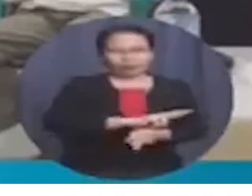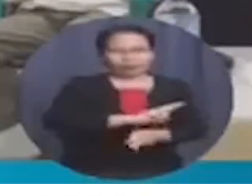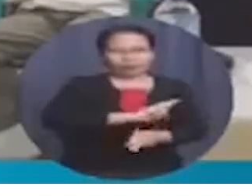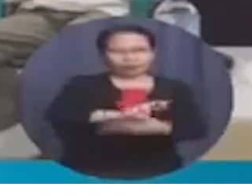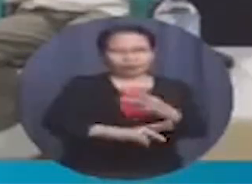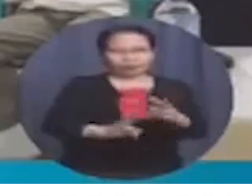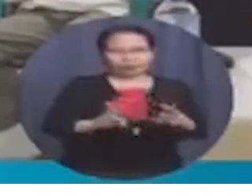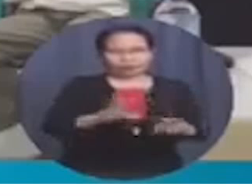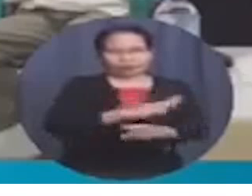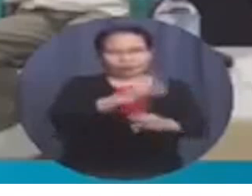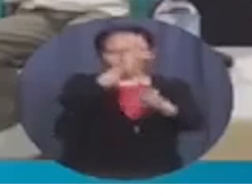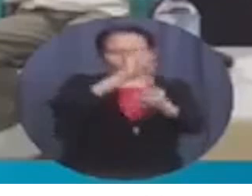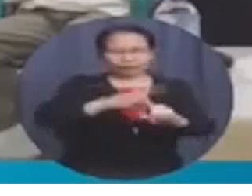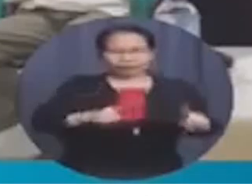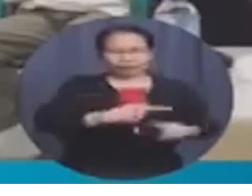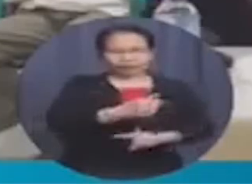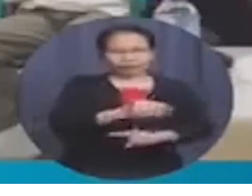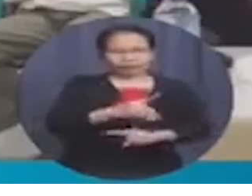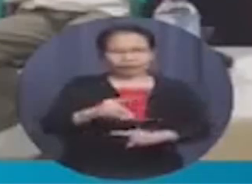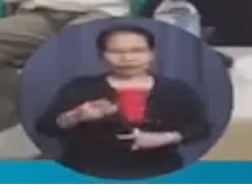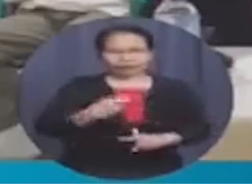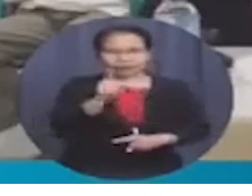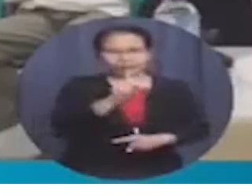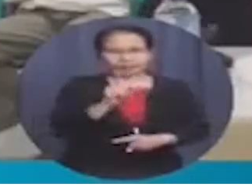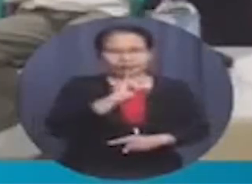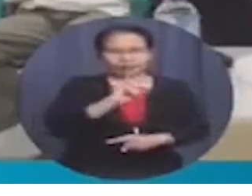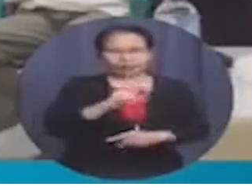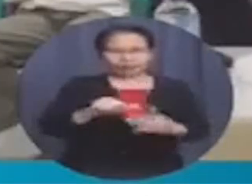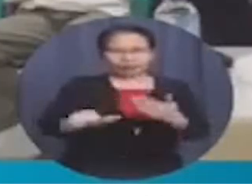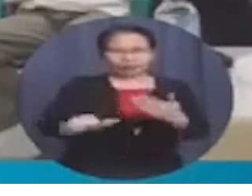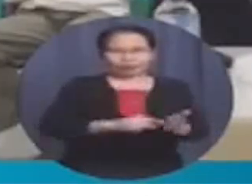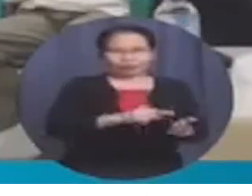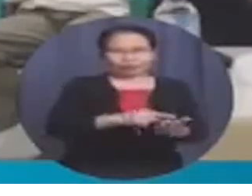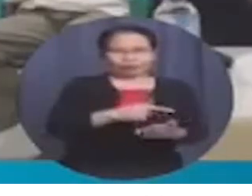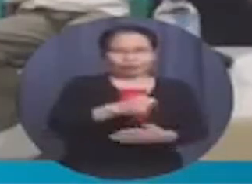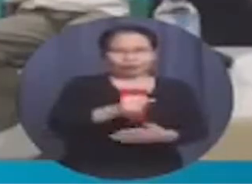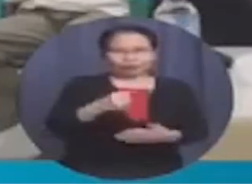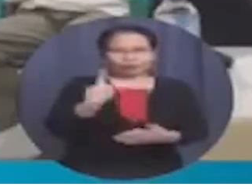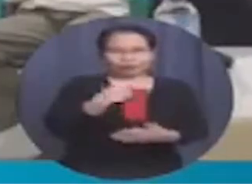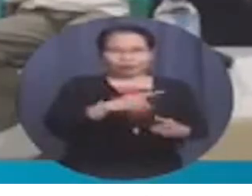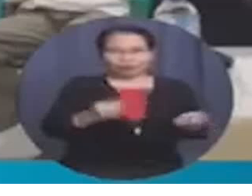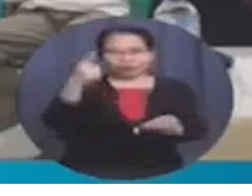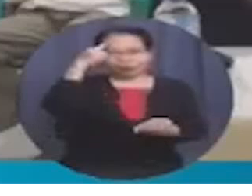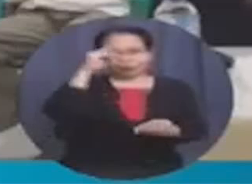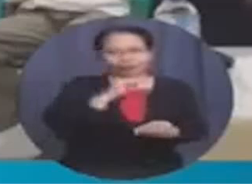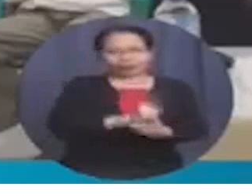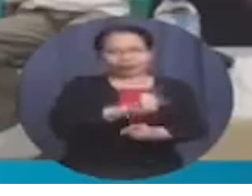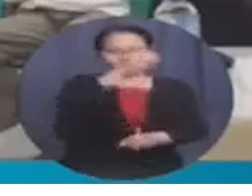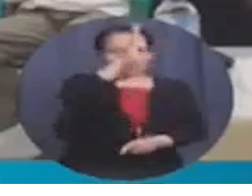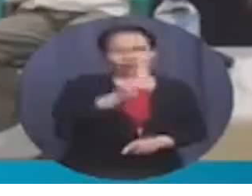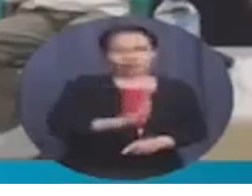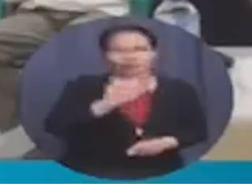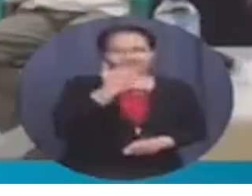worldwide and worship different gods. My question po is, among these gods, who do you think is the true